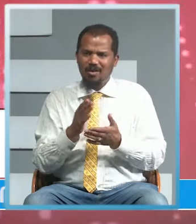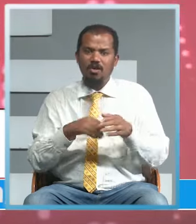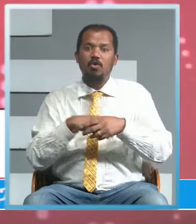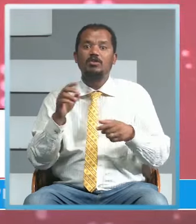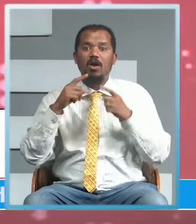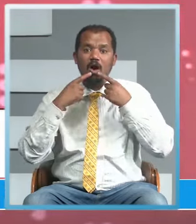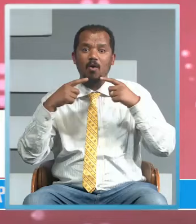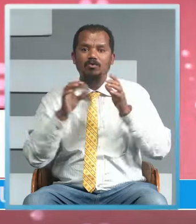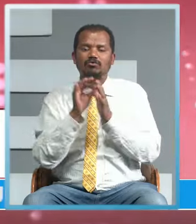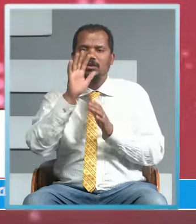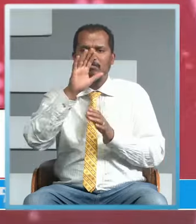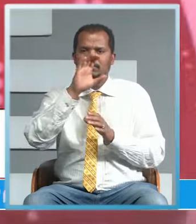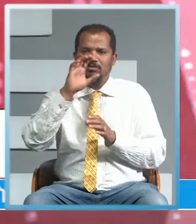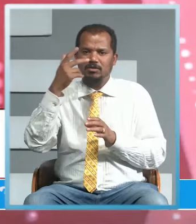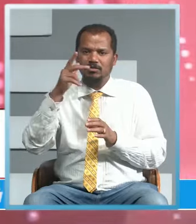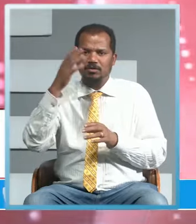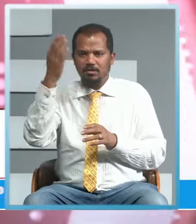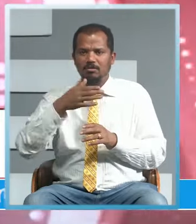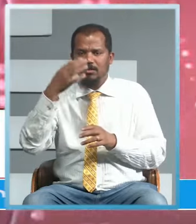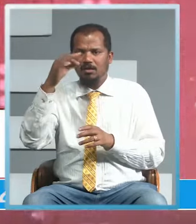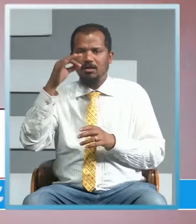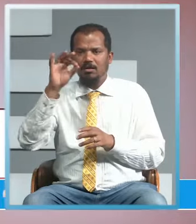አያያዝና አወጋገድ የወጣው አዋጅ ቁጥር